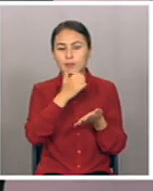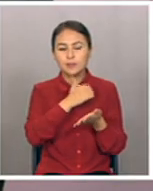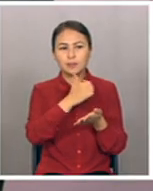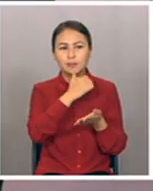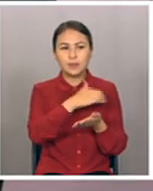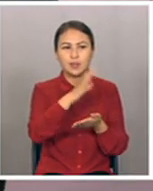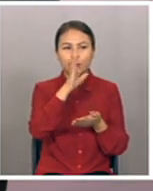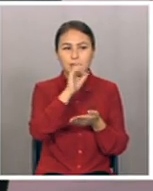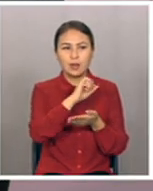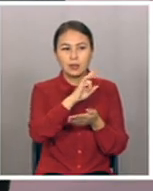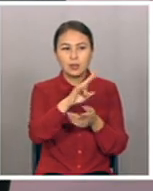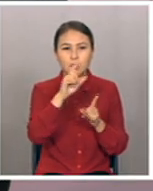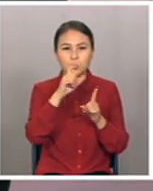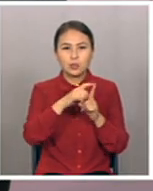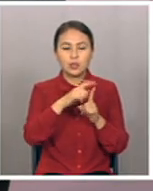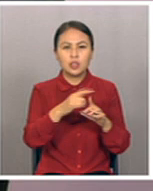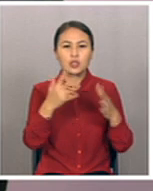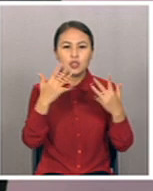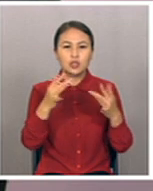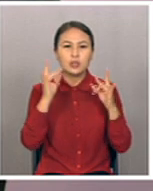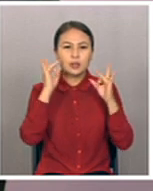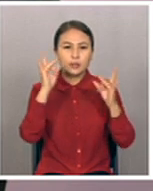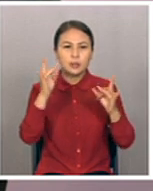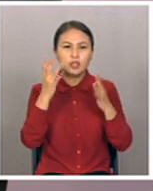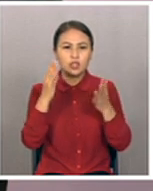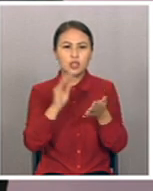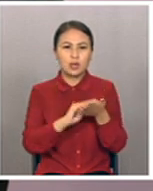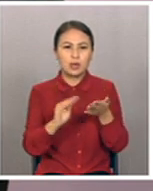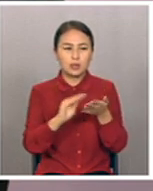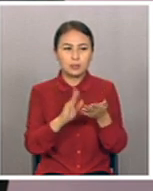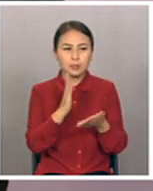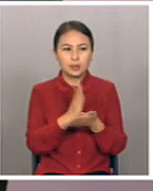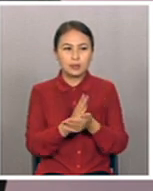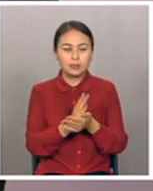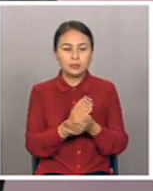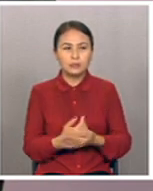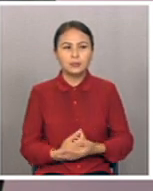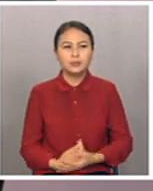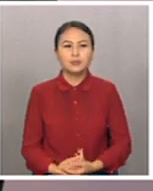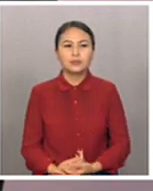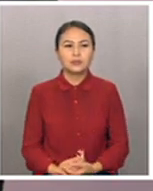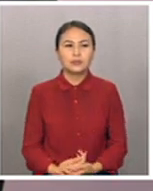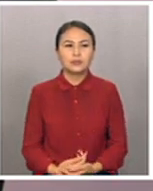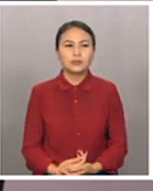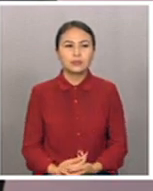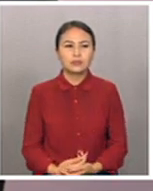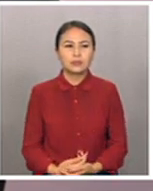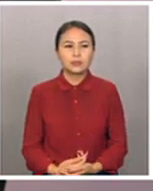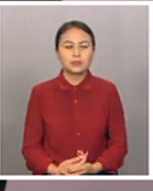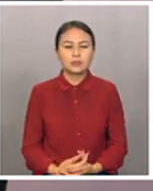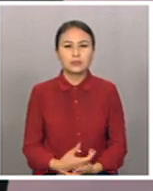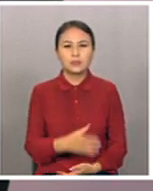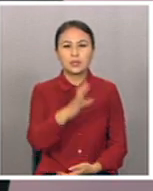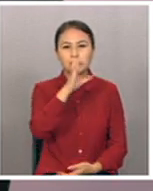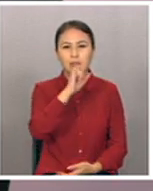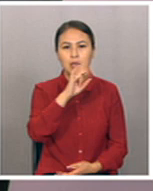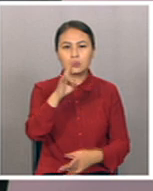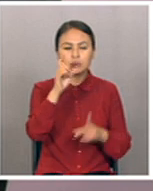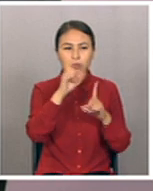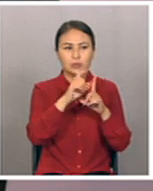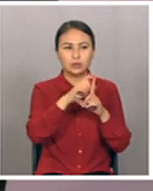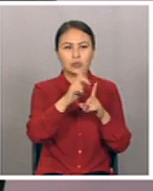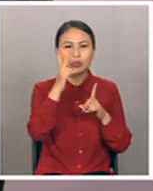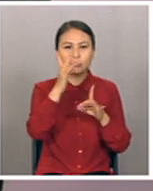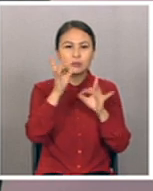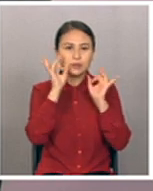Сан сөзінде неше дыбыс, неше әріп бар? Дұрыс. Сан сөзінде үш